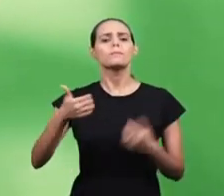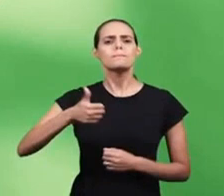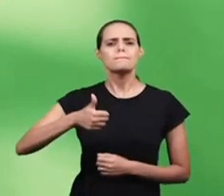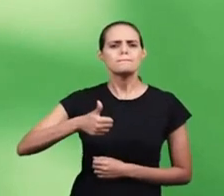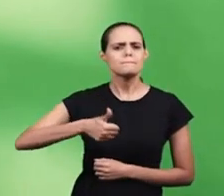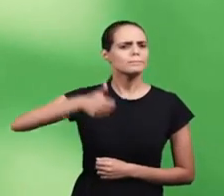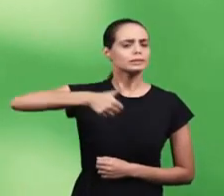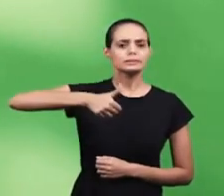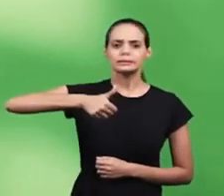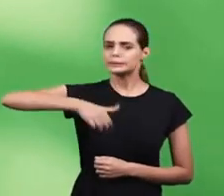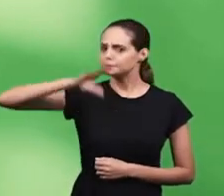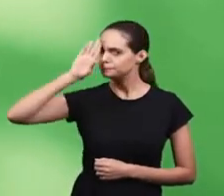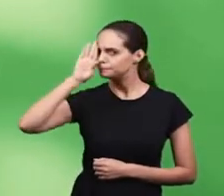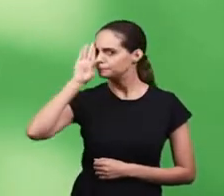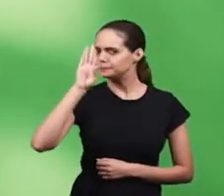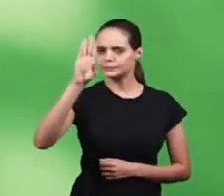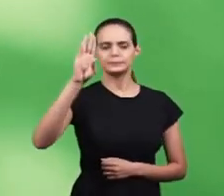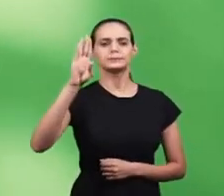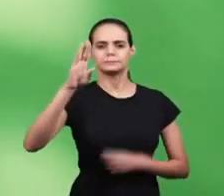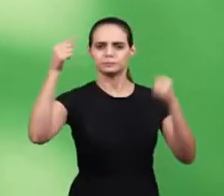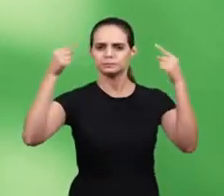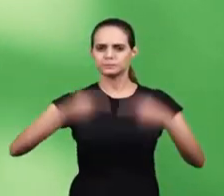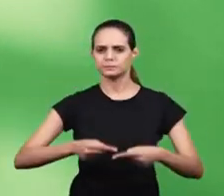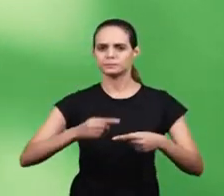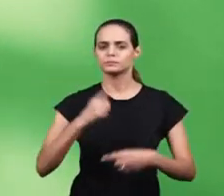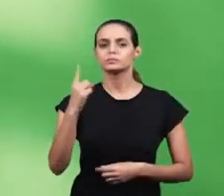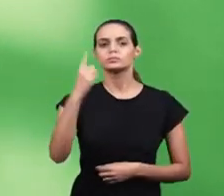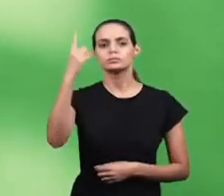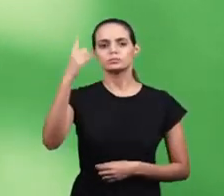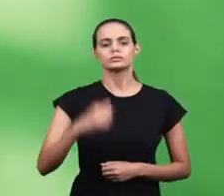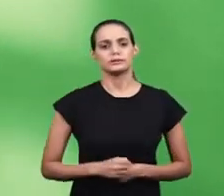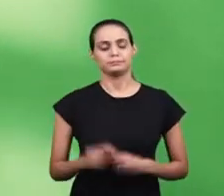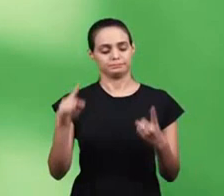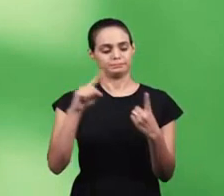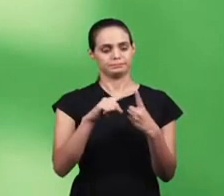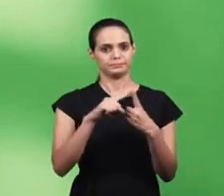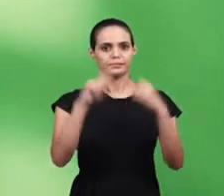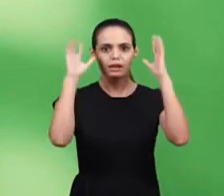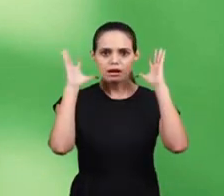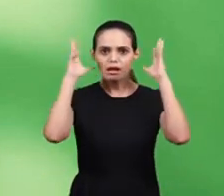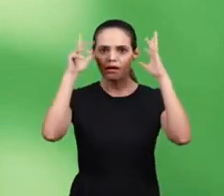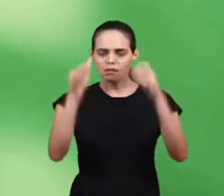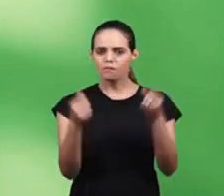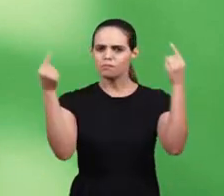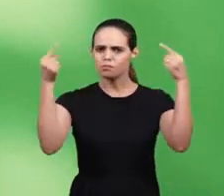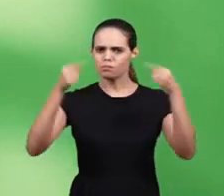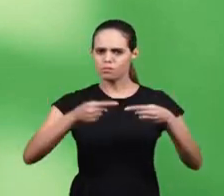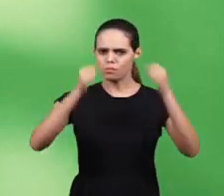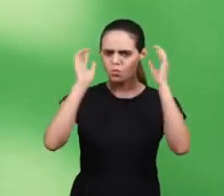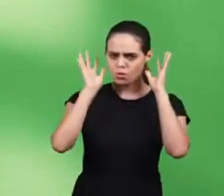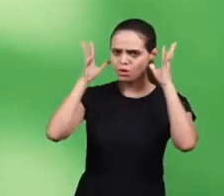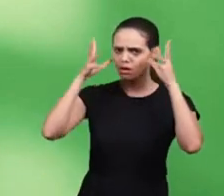Welches war der erste große Kampf und Sieg Davids gegen den Löwen?